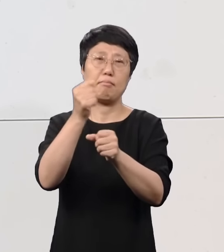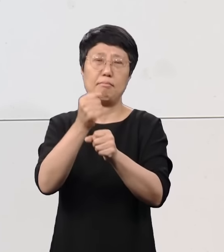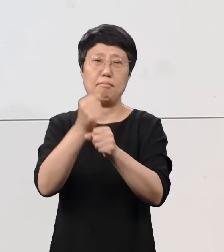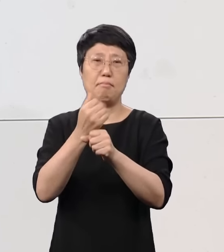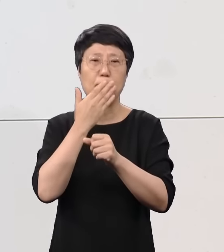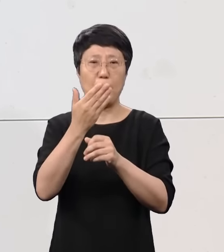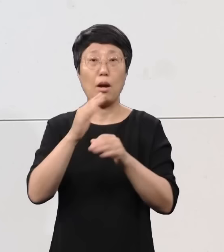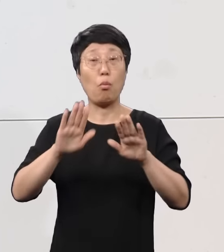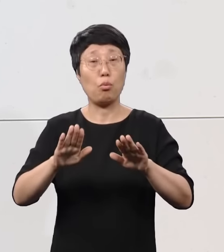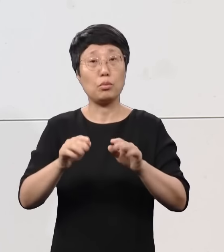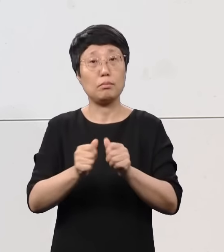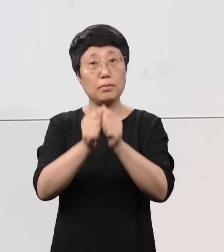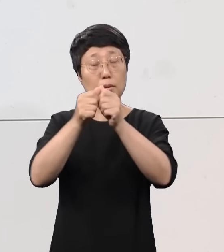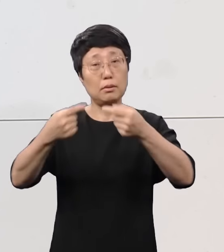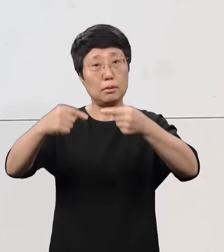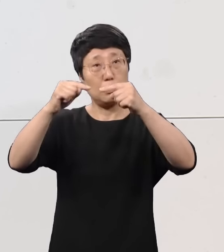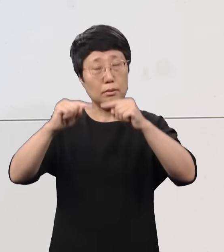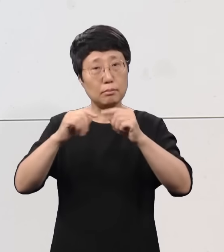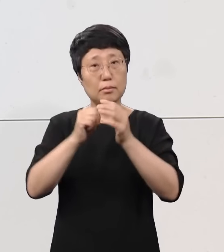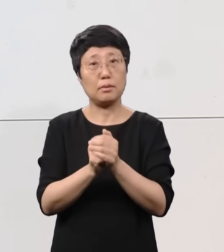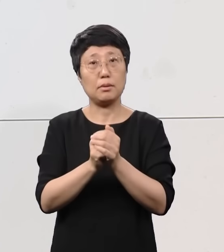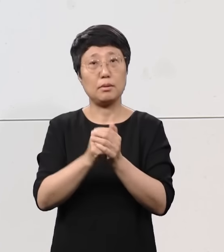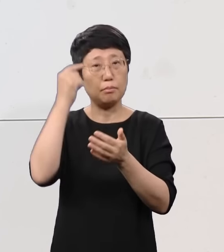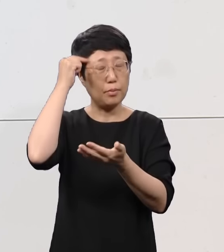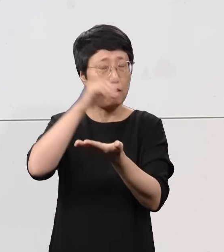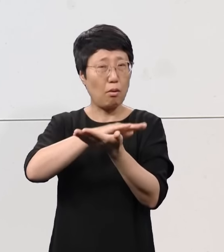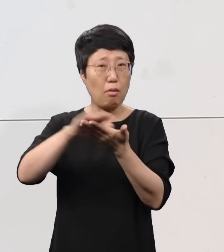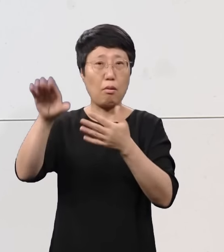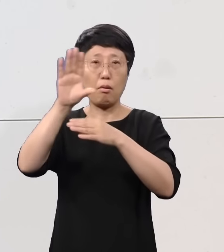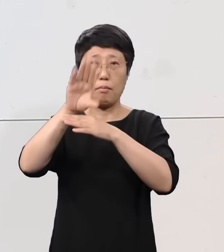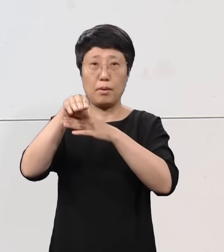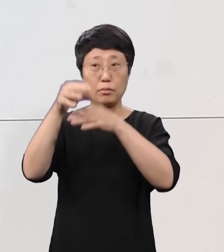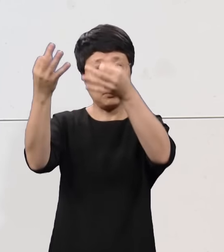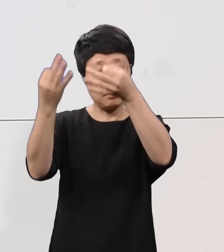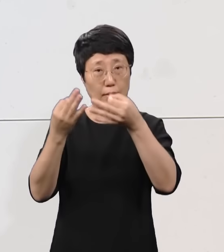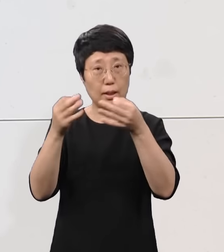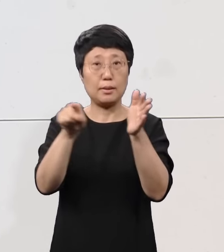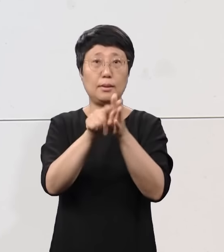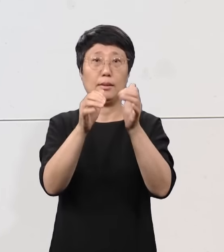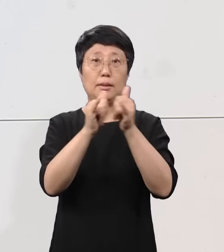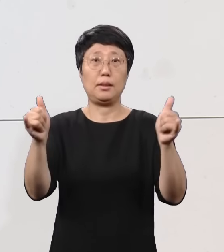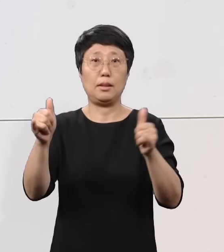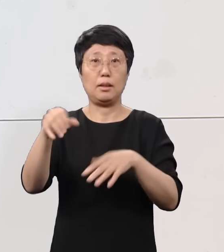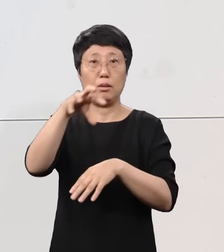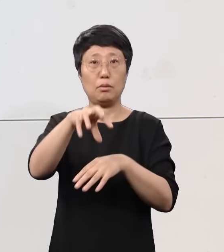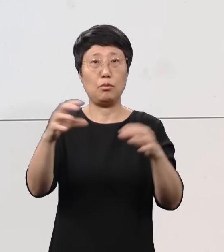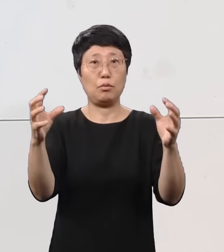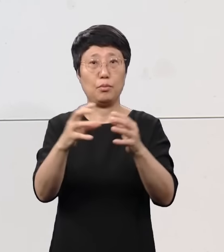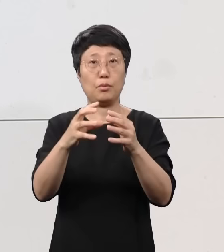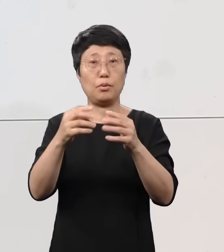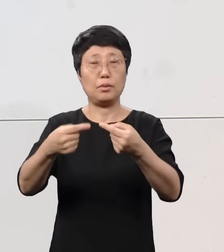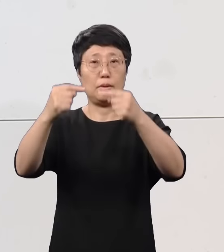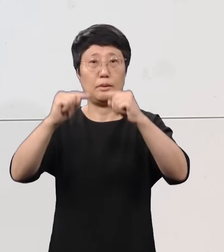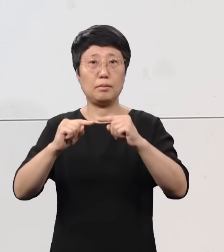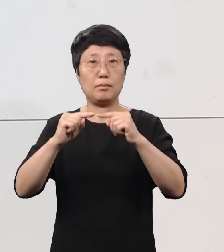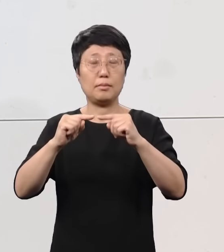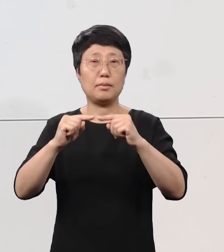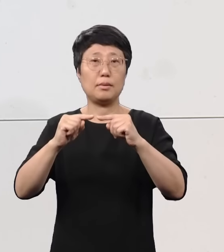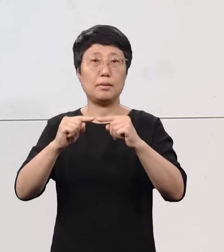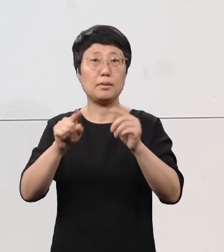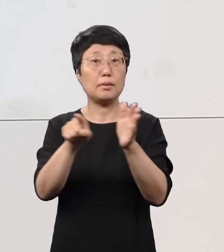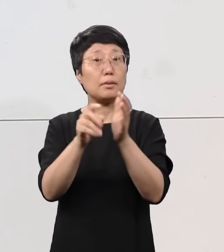미사에 참여하시는 평화 방송을 시청하는 신자분들과 이곳에 있는 신자들